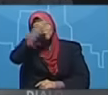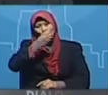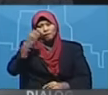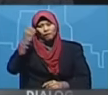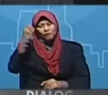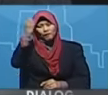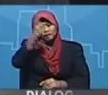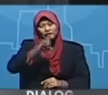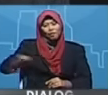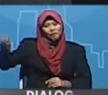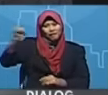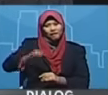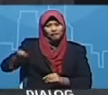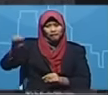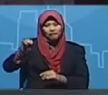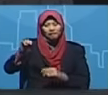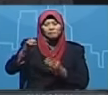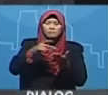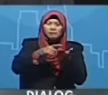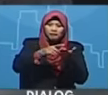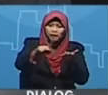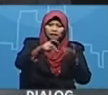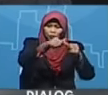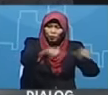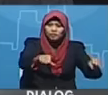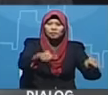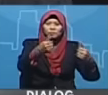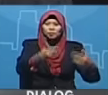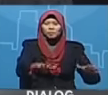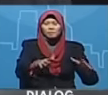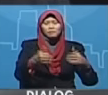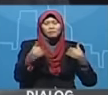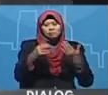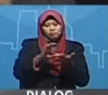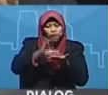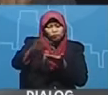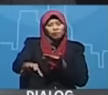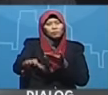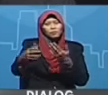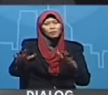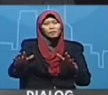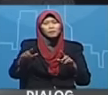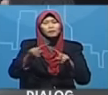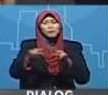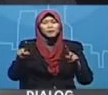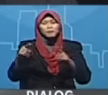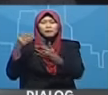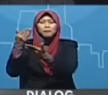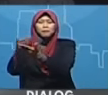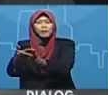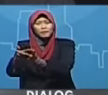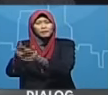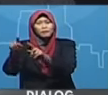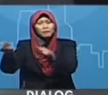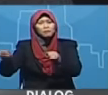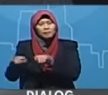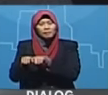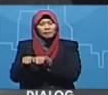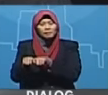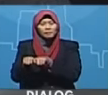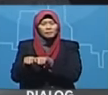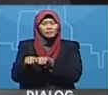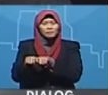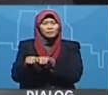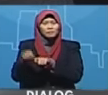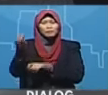aduan. Bayaran telah pun dibuat. Uh-huh. Ada melibatkan ratusan ribu. Tapi apabila dah sampai di destinasi itu, maknanya tidak